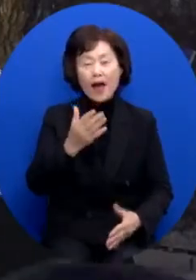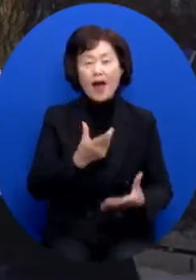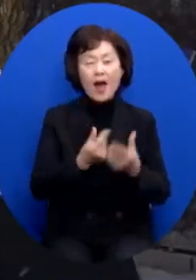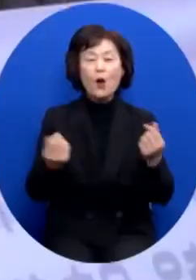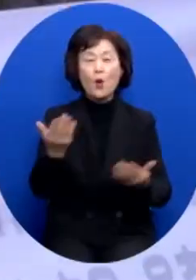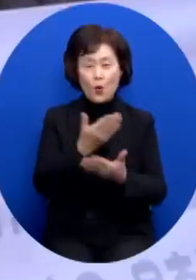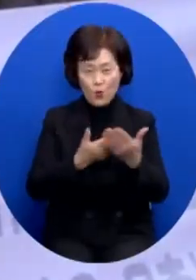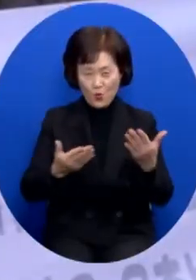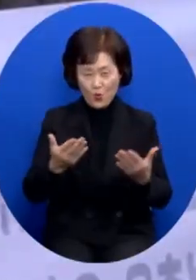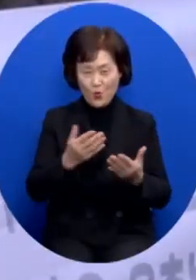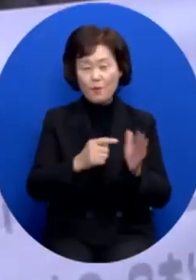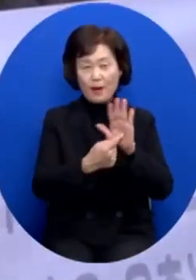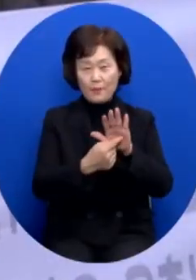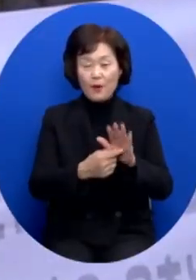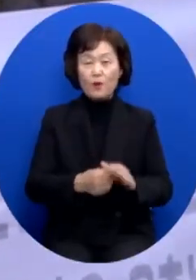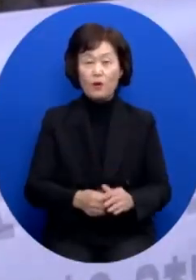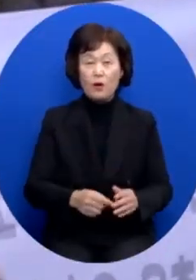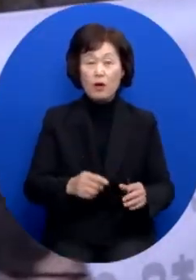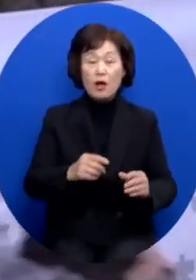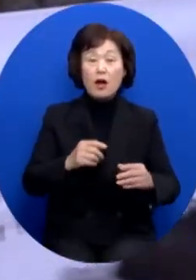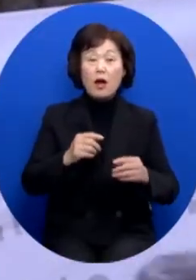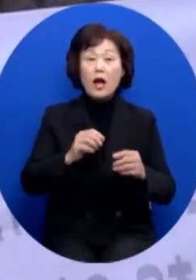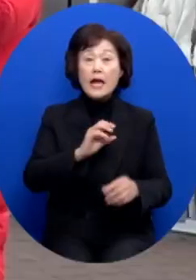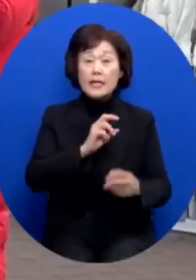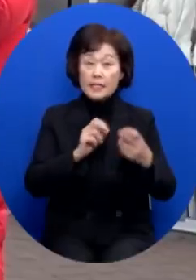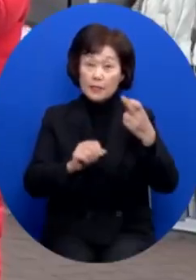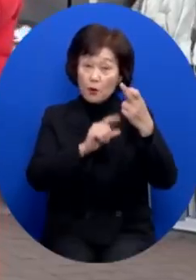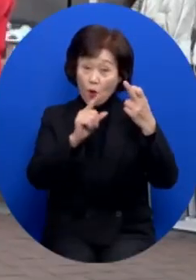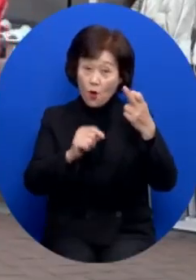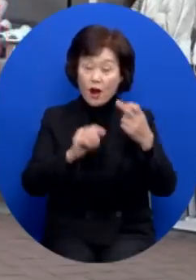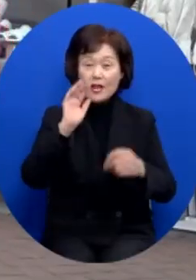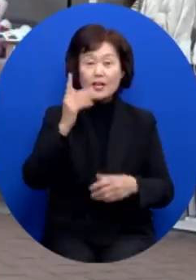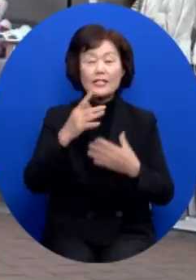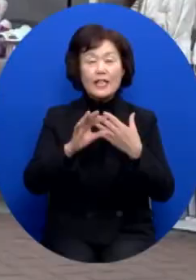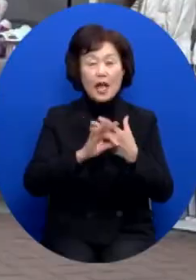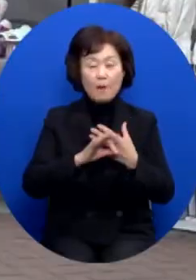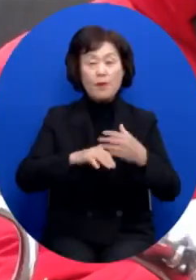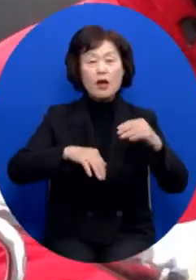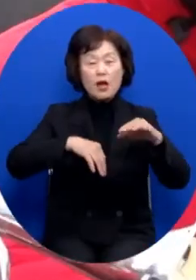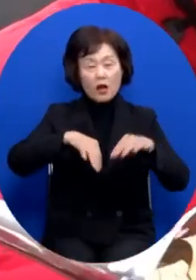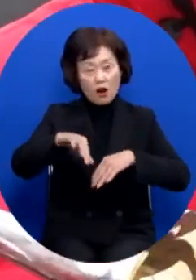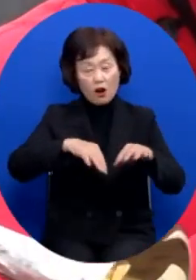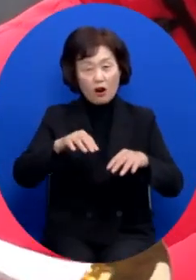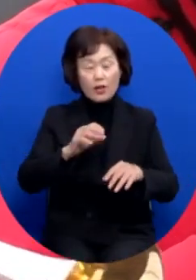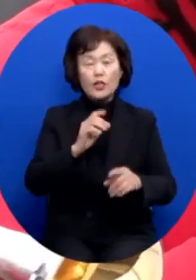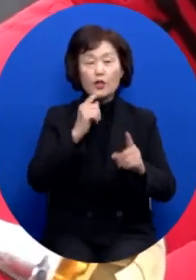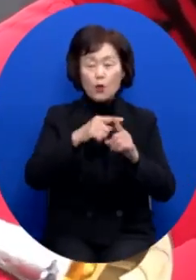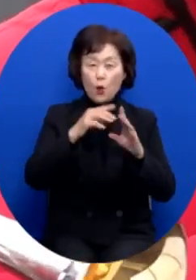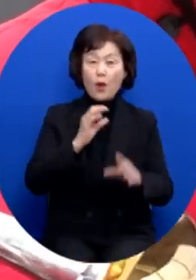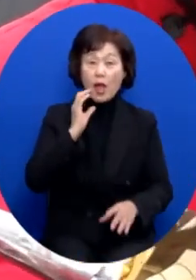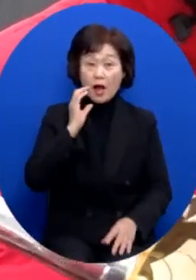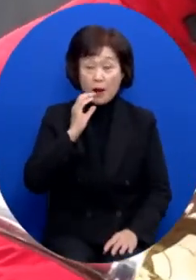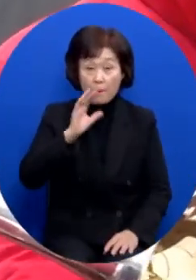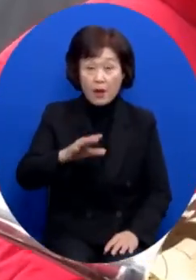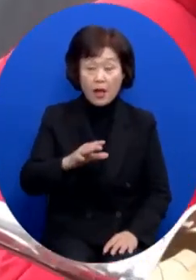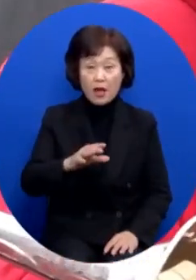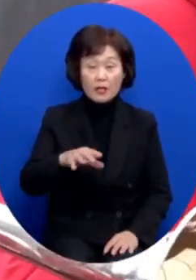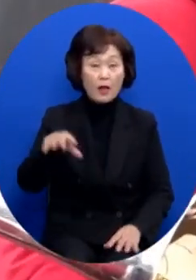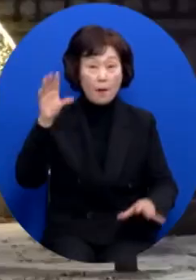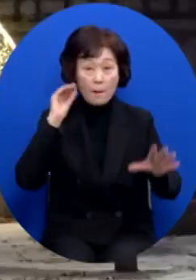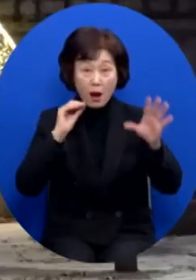겨울이 되면 교회와 카페, 길거리 등에서 흔하게 들을 수 있던 성탄 캐럴이 지난